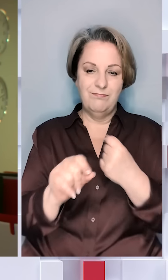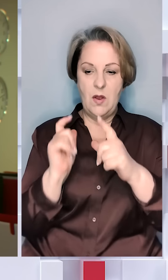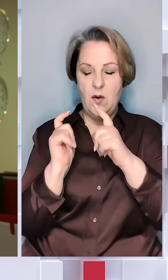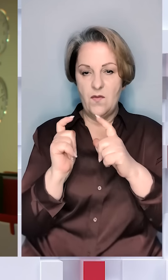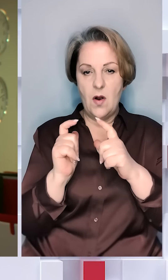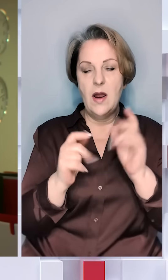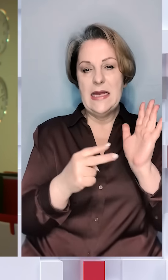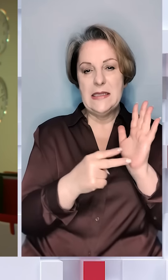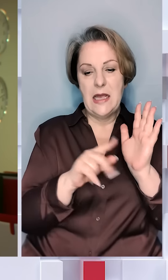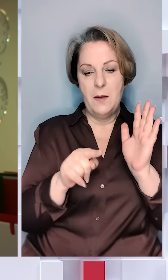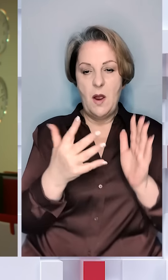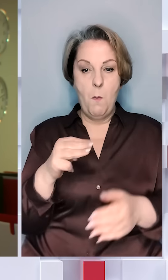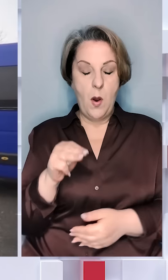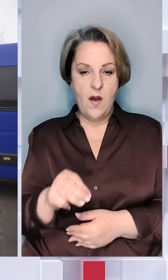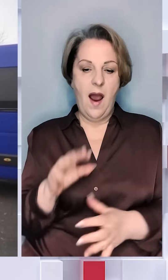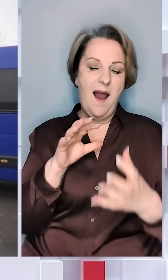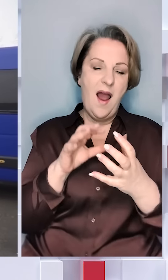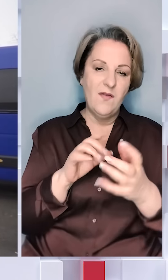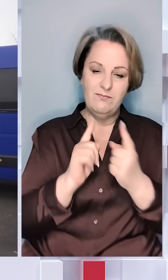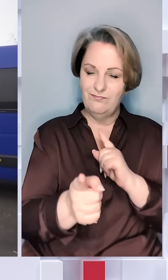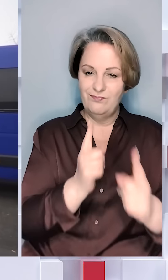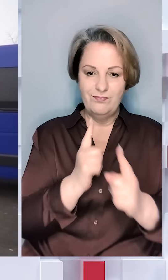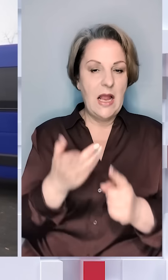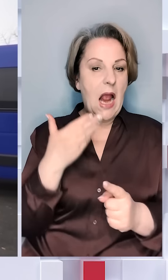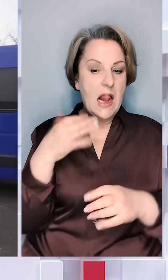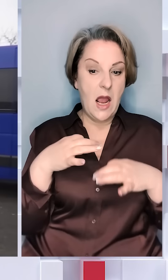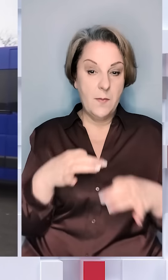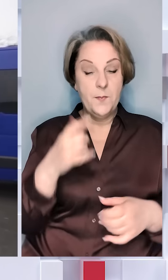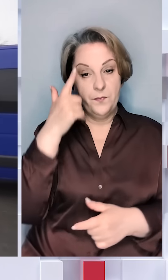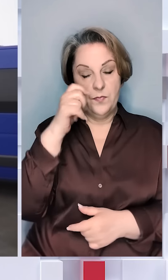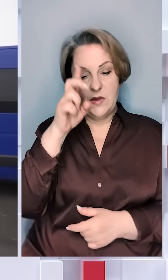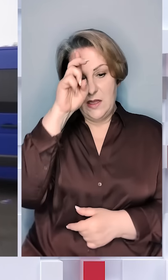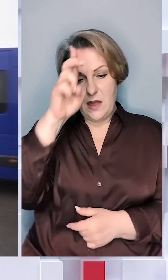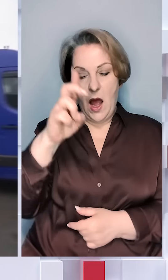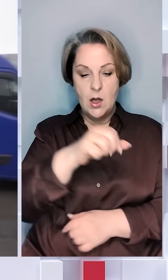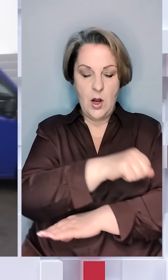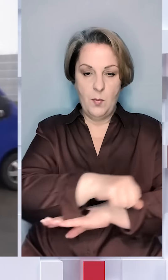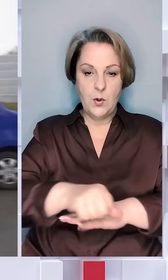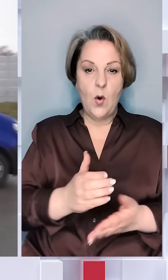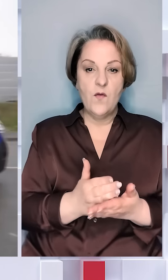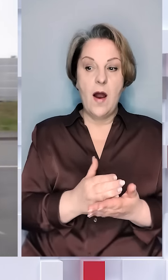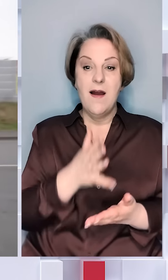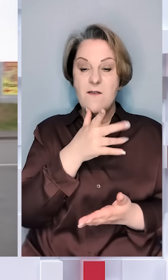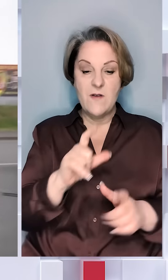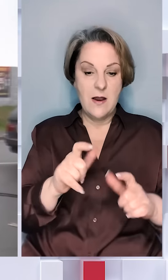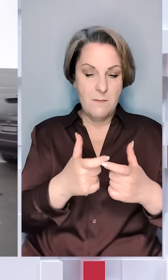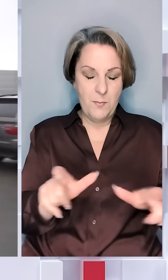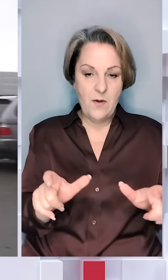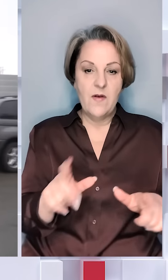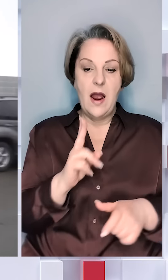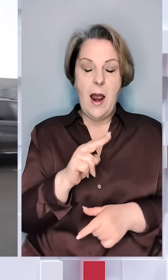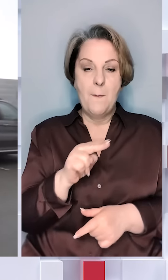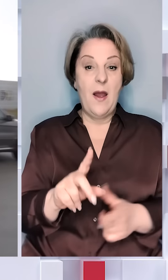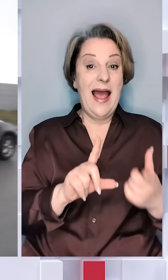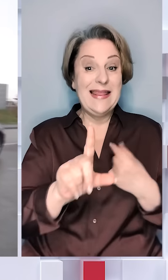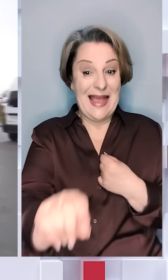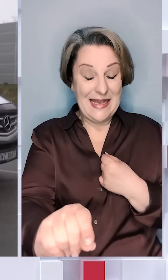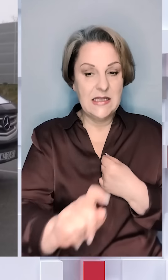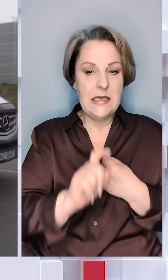вагою до 7,5 тонн, автобуси та легковики. За даними Держприкордонслужби, на момент розблокування КПП на